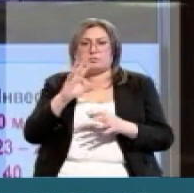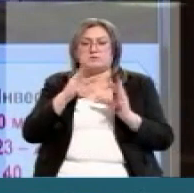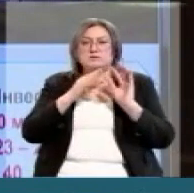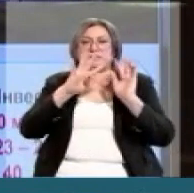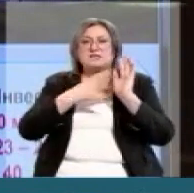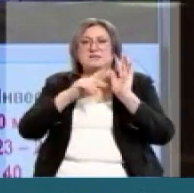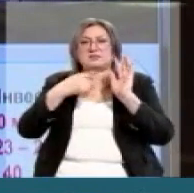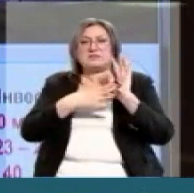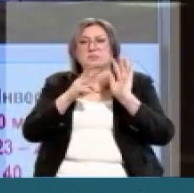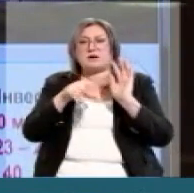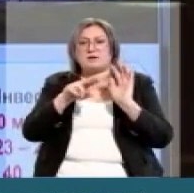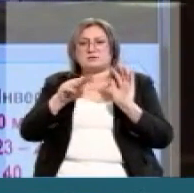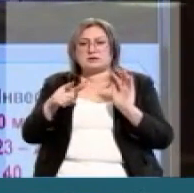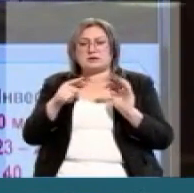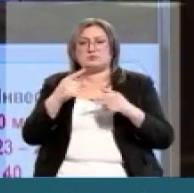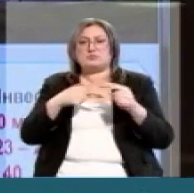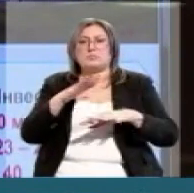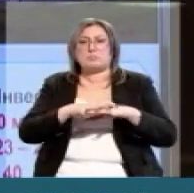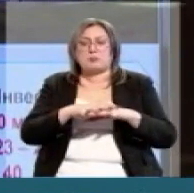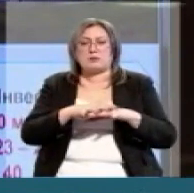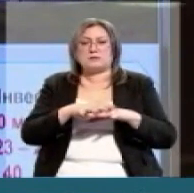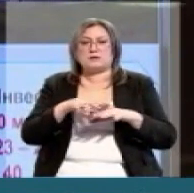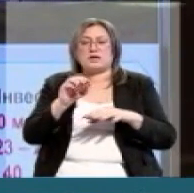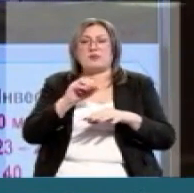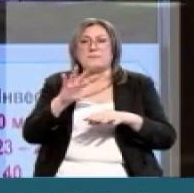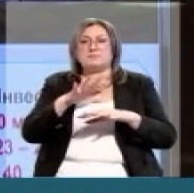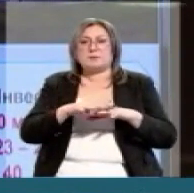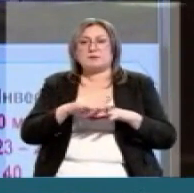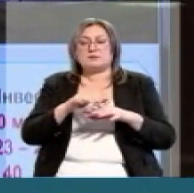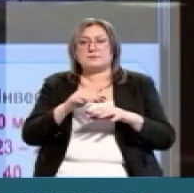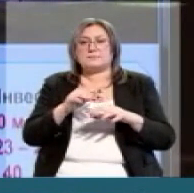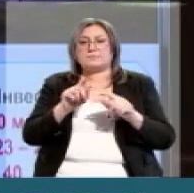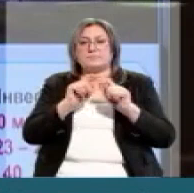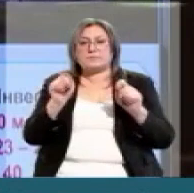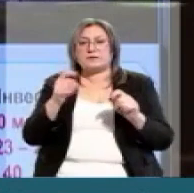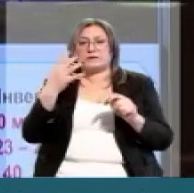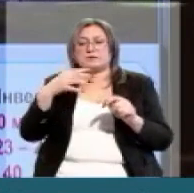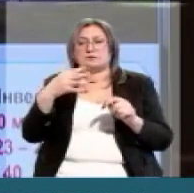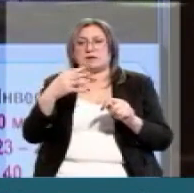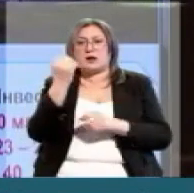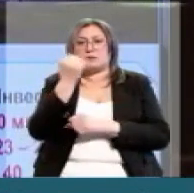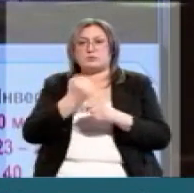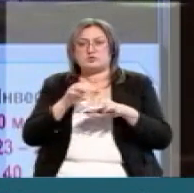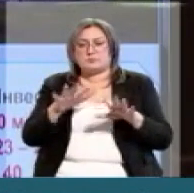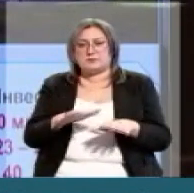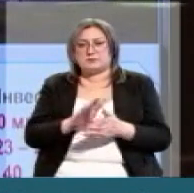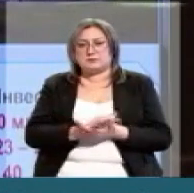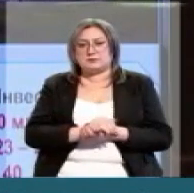9,9 миллиарда тенге, это через банк, Европейский банк ЕБРР. Созданием 40 рабочих мест.